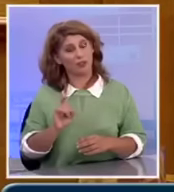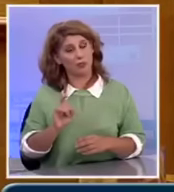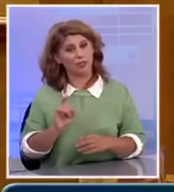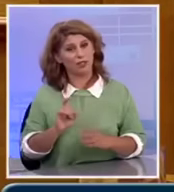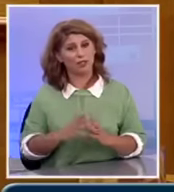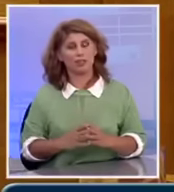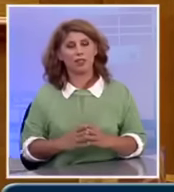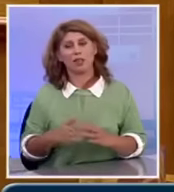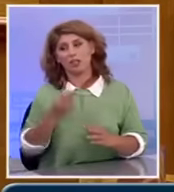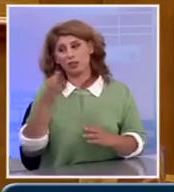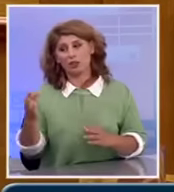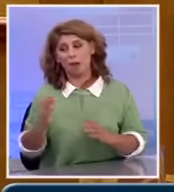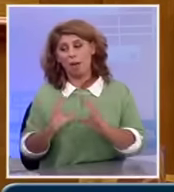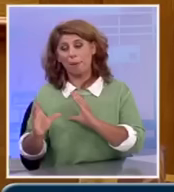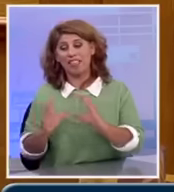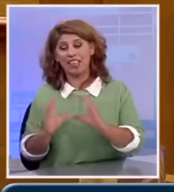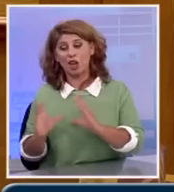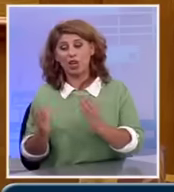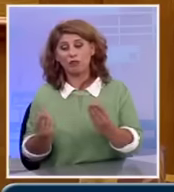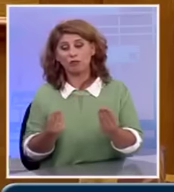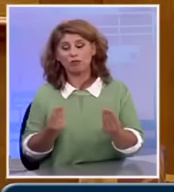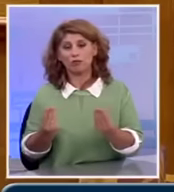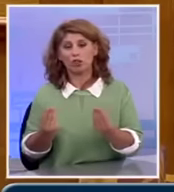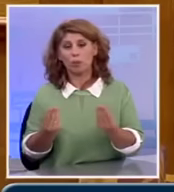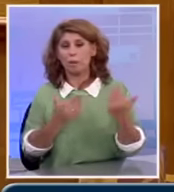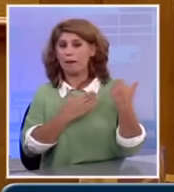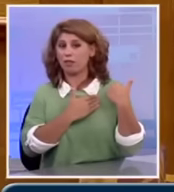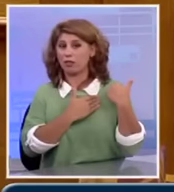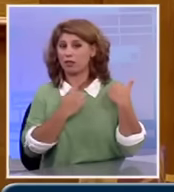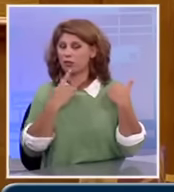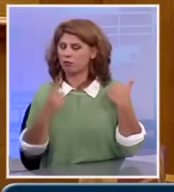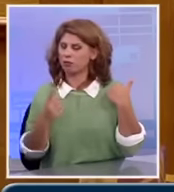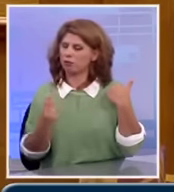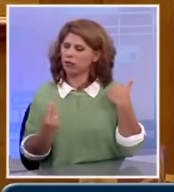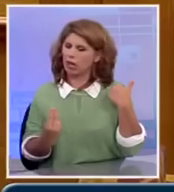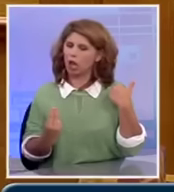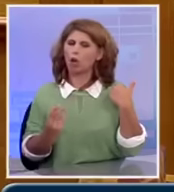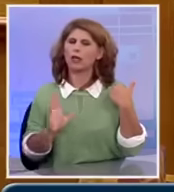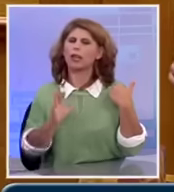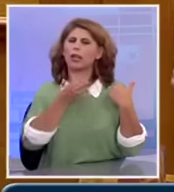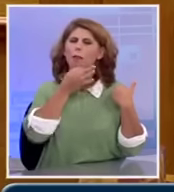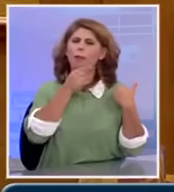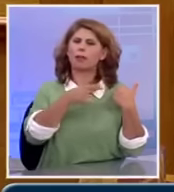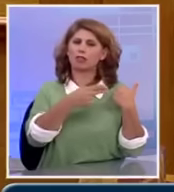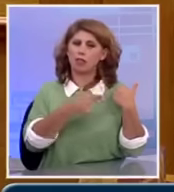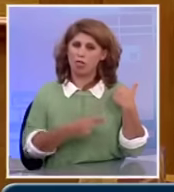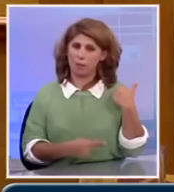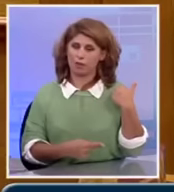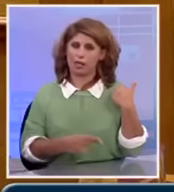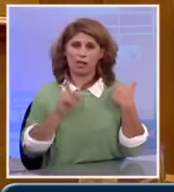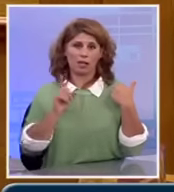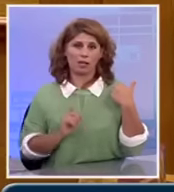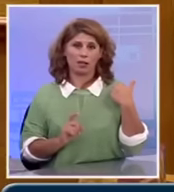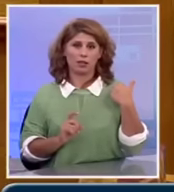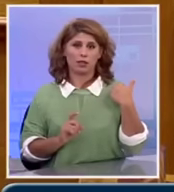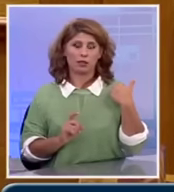τουν συμβουλεύαμε οι επικοινωνιολόγοι του ότι καλό είναι να μην μιλάει για αυτά τα θέματα διότι στο